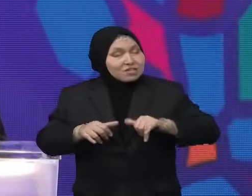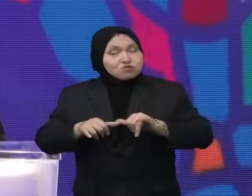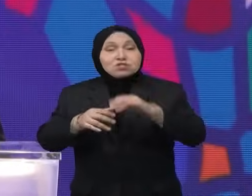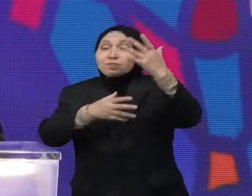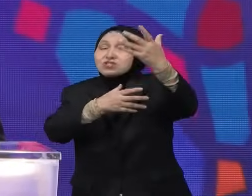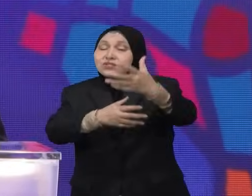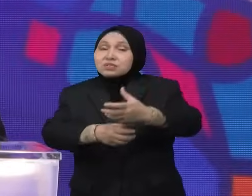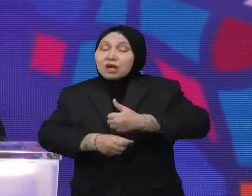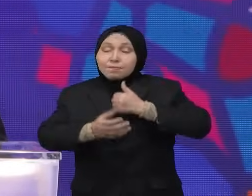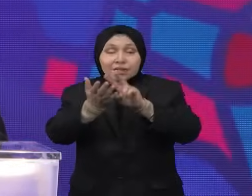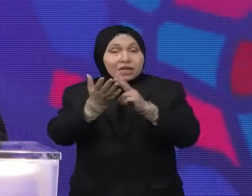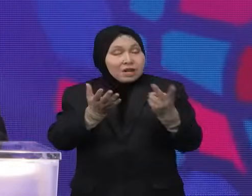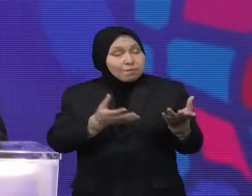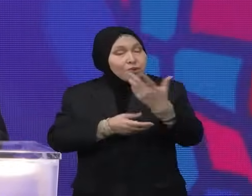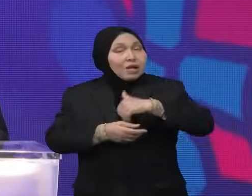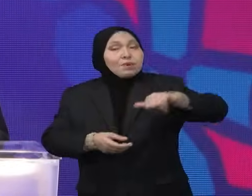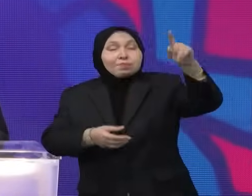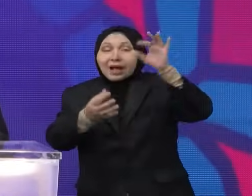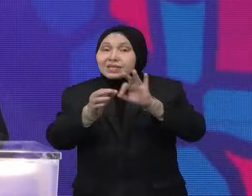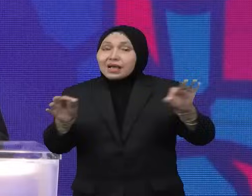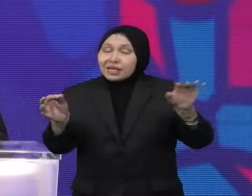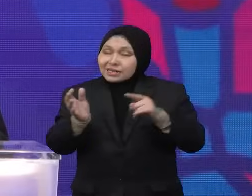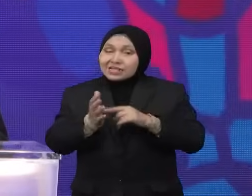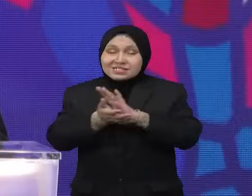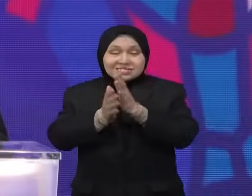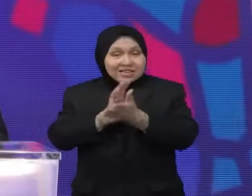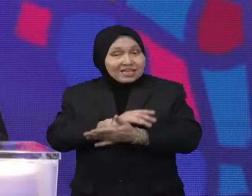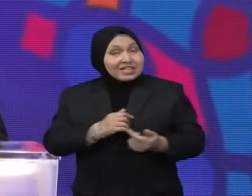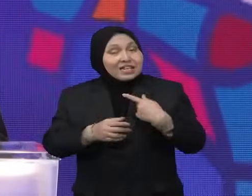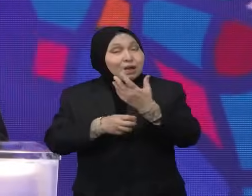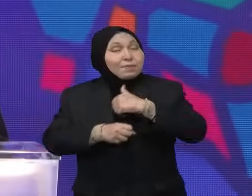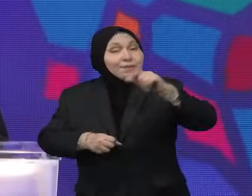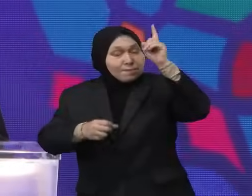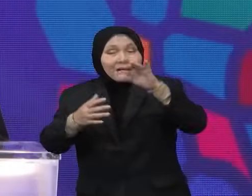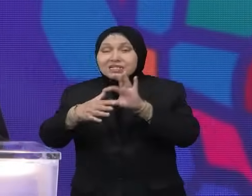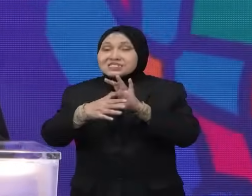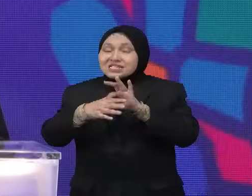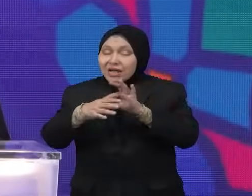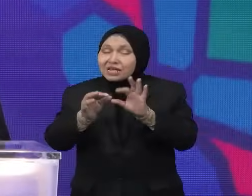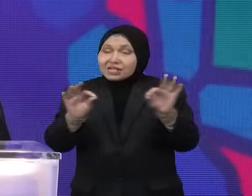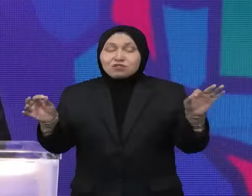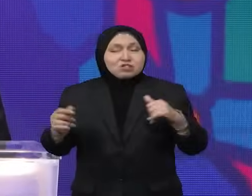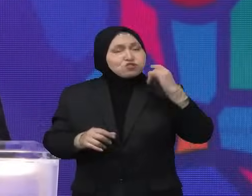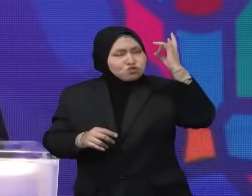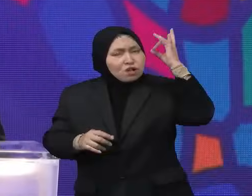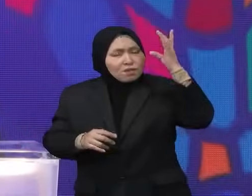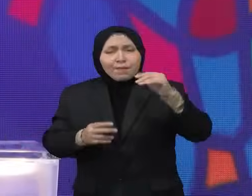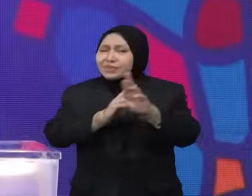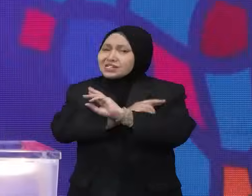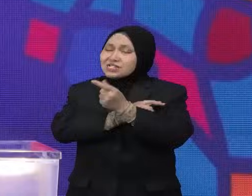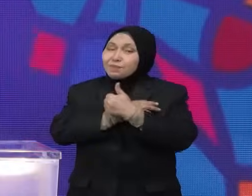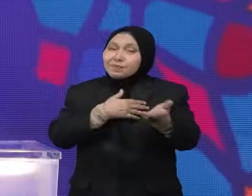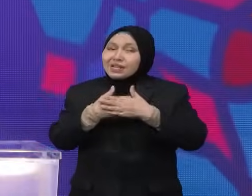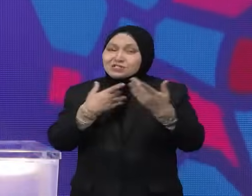mencapai tadabbur dengan memahami ayat-ayat ini supaya kita dapat memahami konteks ayat dengan betul, insyaAllah. Berehat seketika,